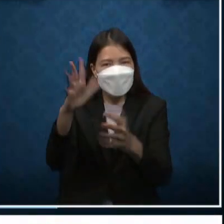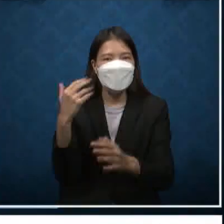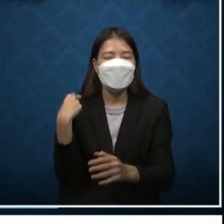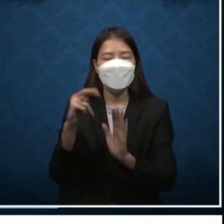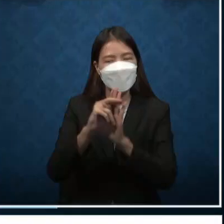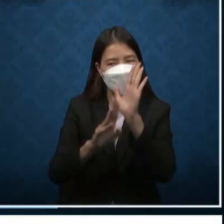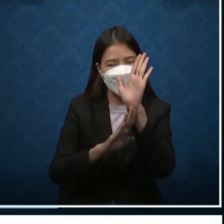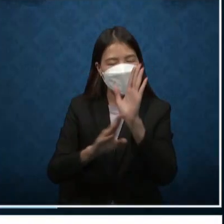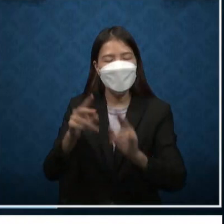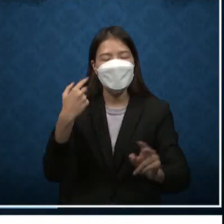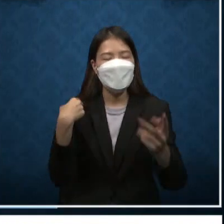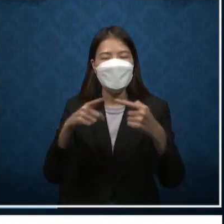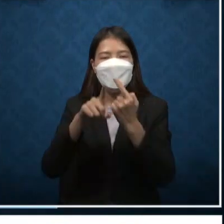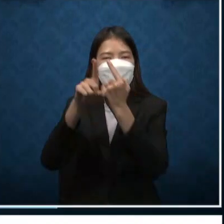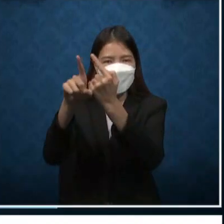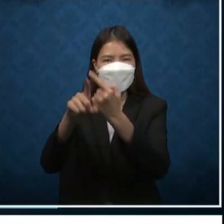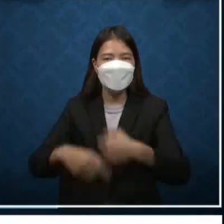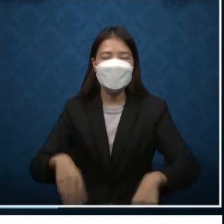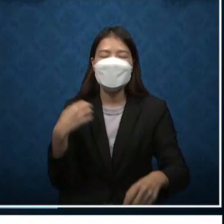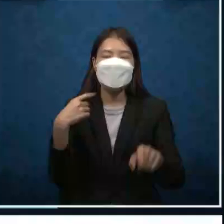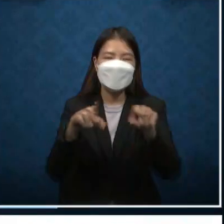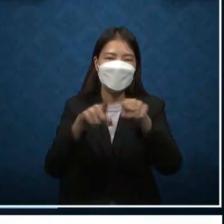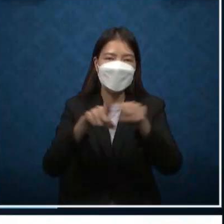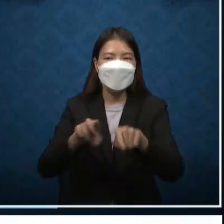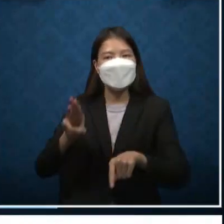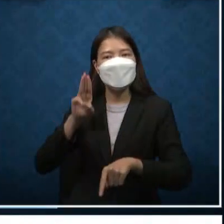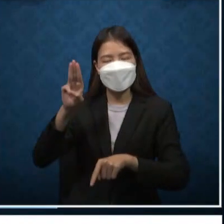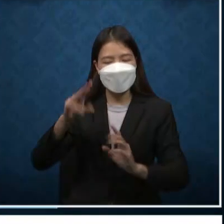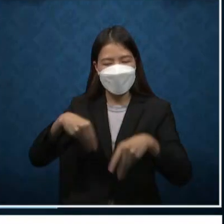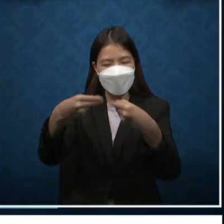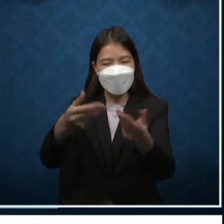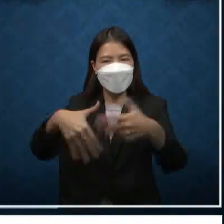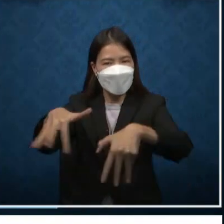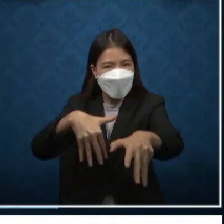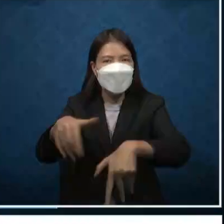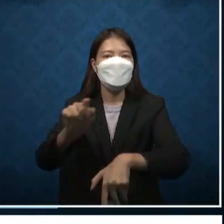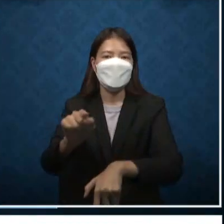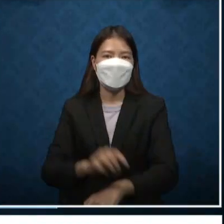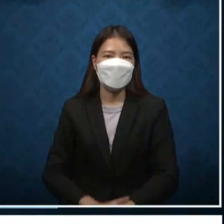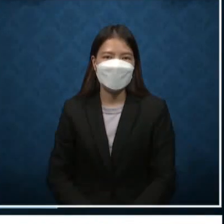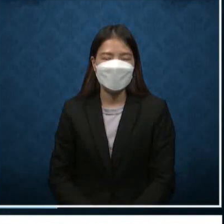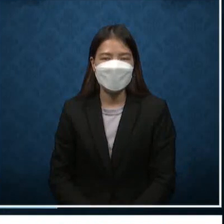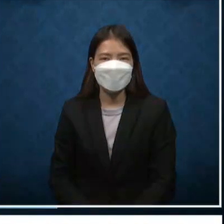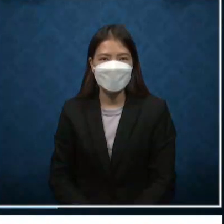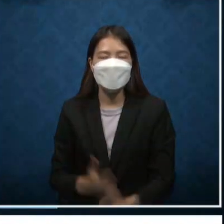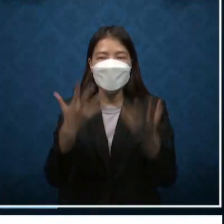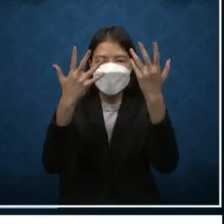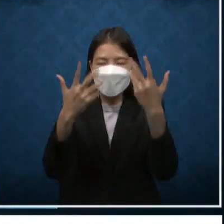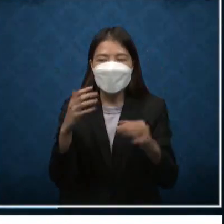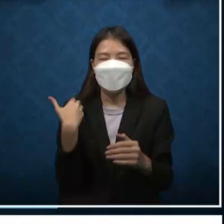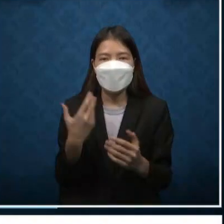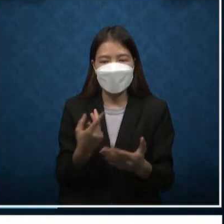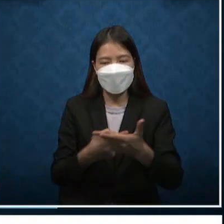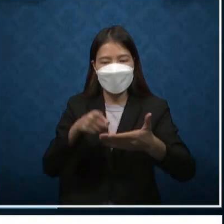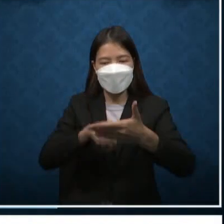หาเสียงหรอที่เรีกวาสัญญาประชาคมที่ได้ให้ไ้กปชาชนดันั้น → พ